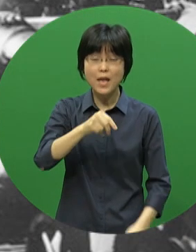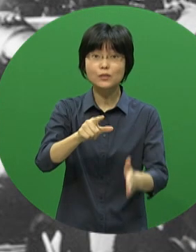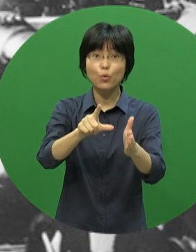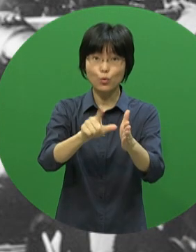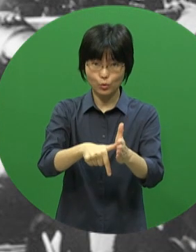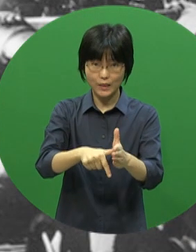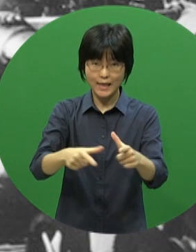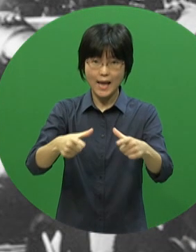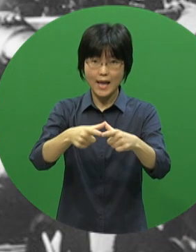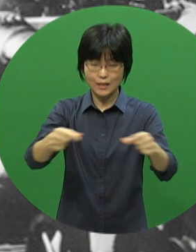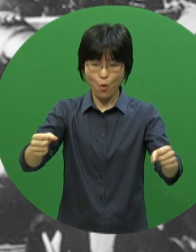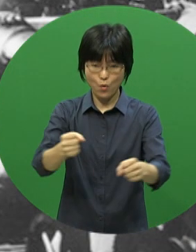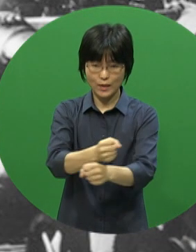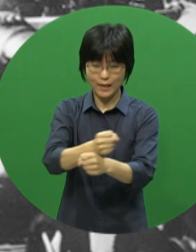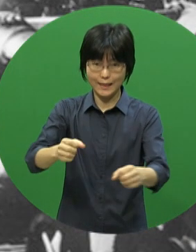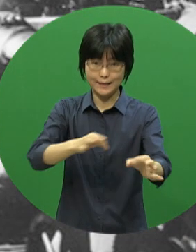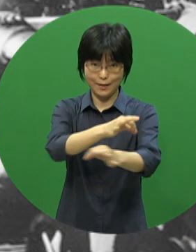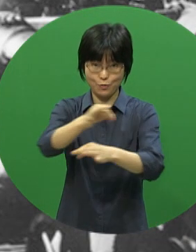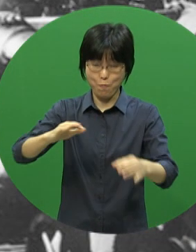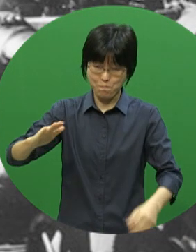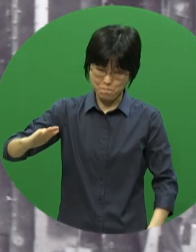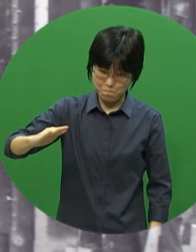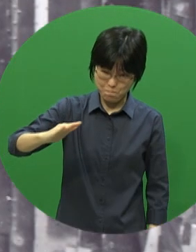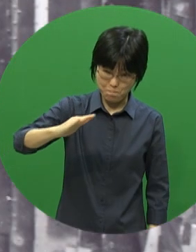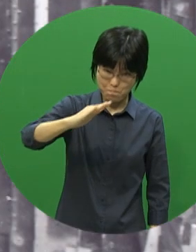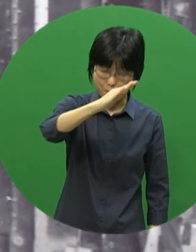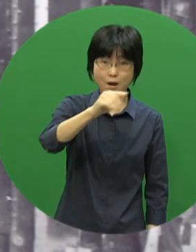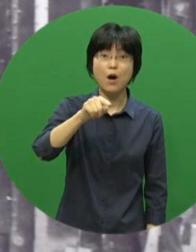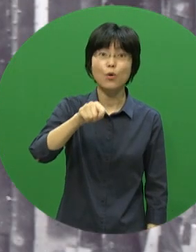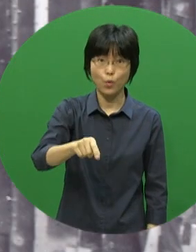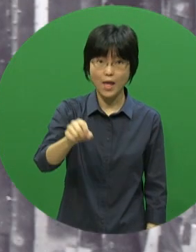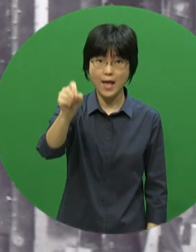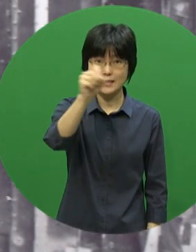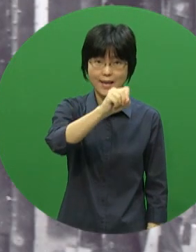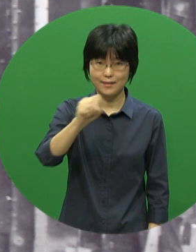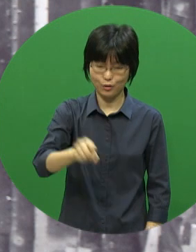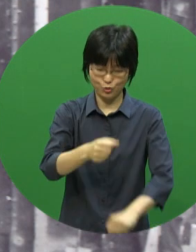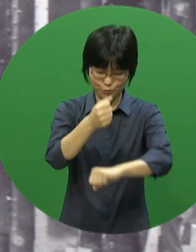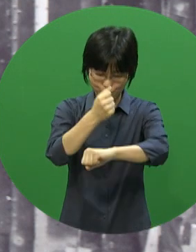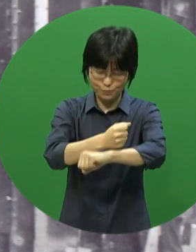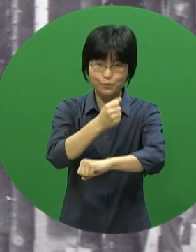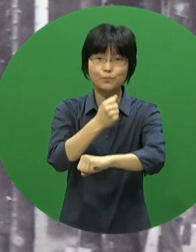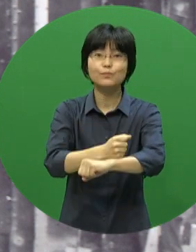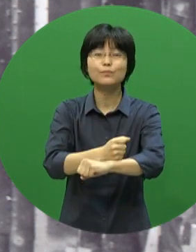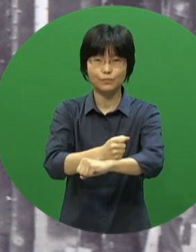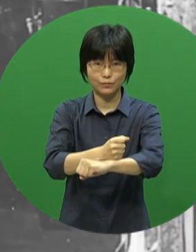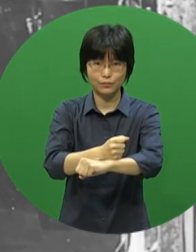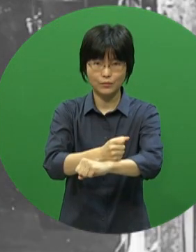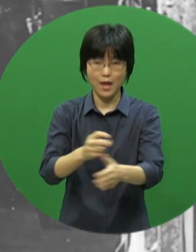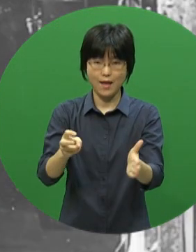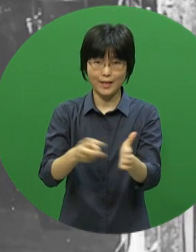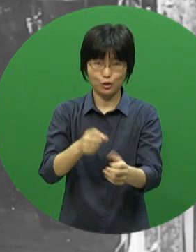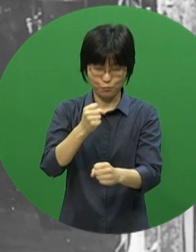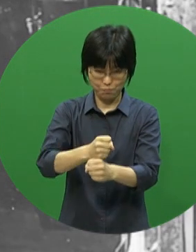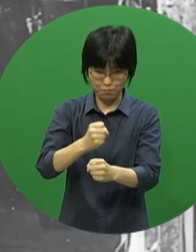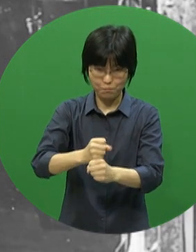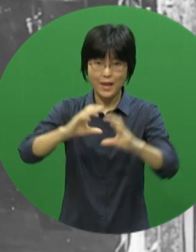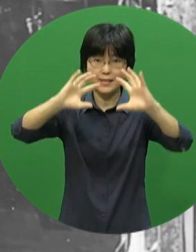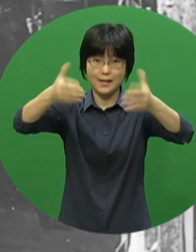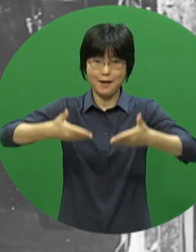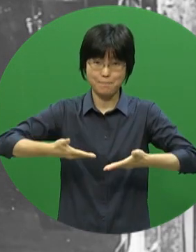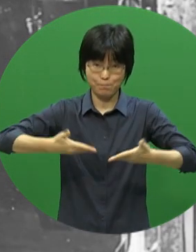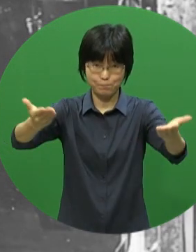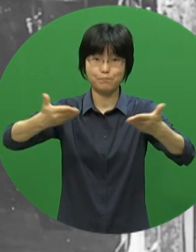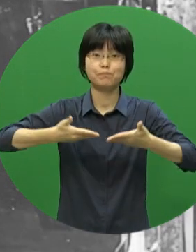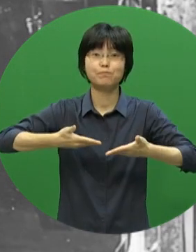の産業革命遺産のうちの一つです。幕末から明治にかけての急速な産業化の中で膨大な